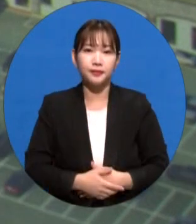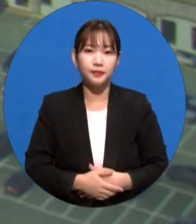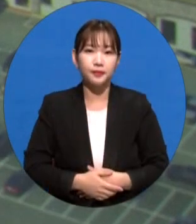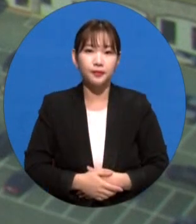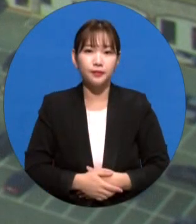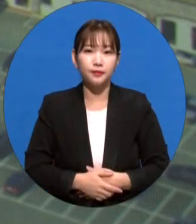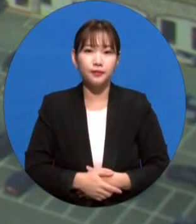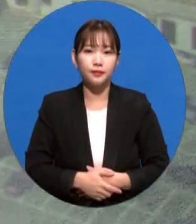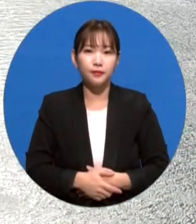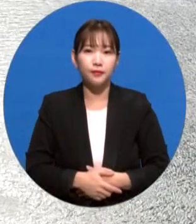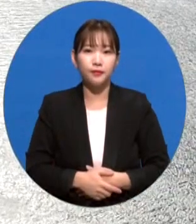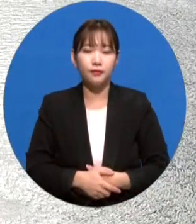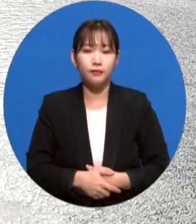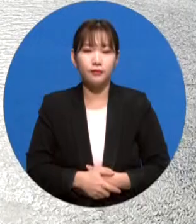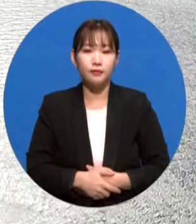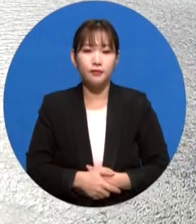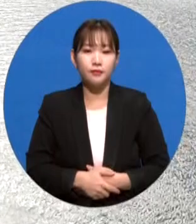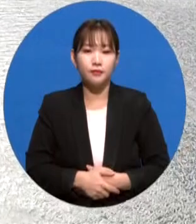기자입니다.